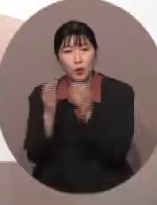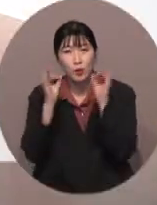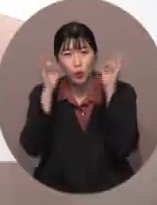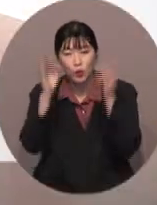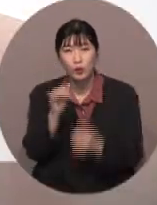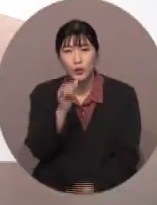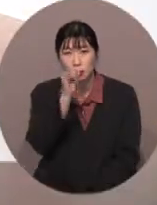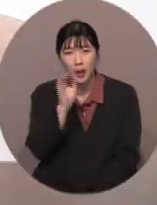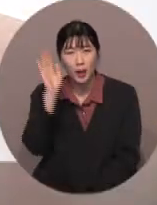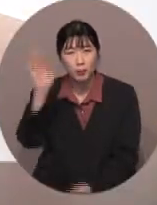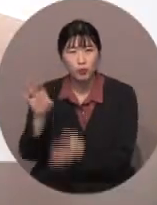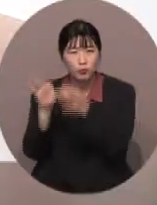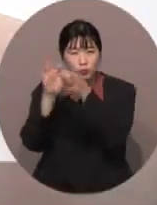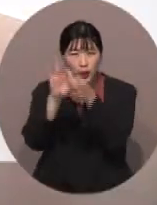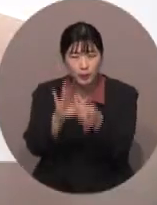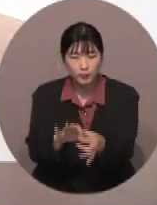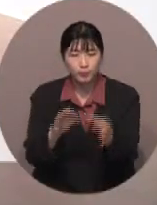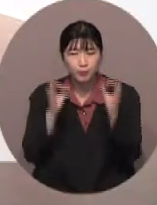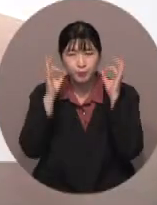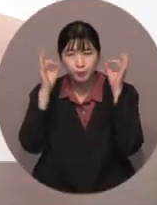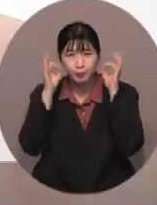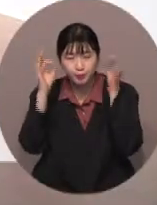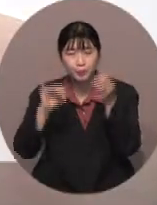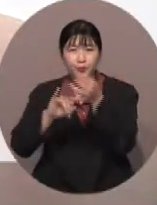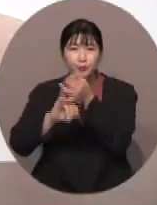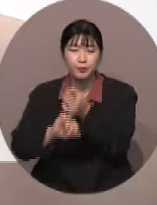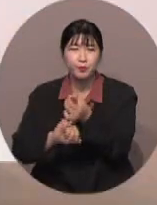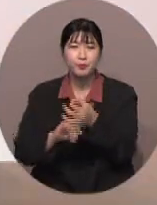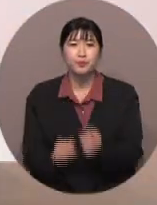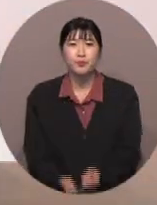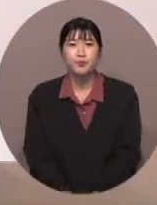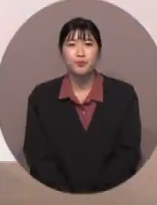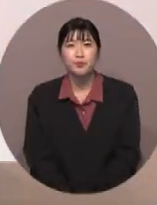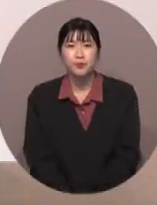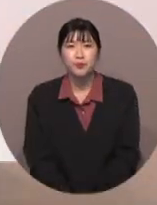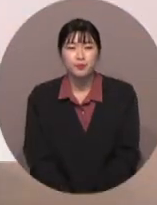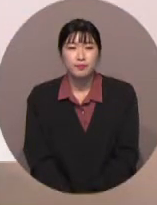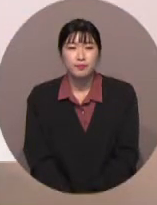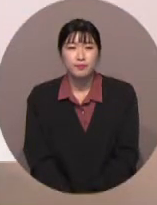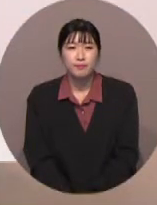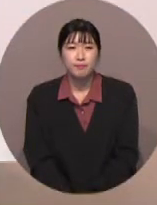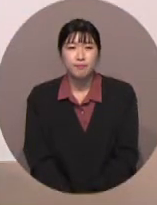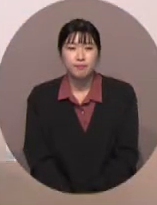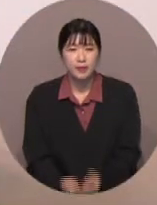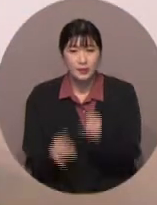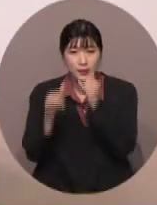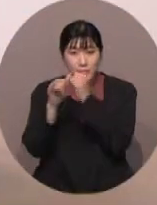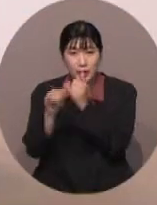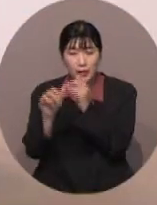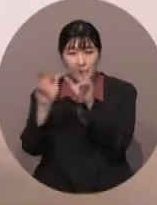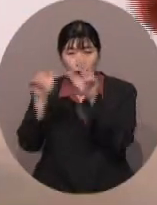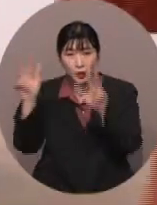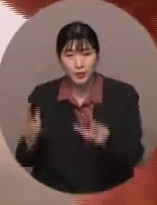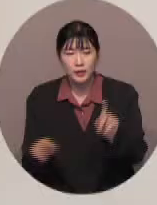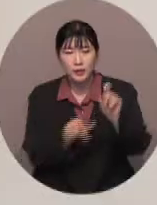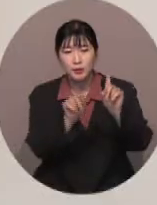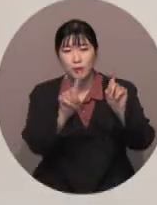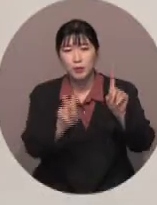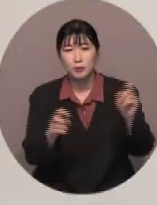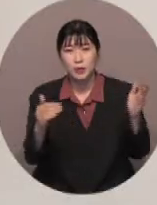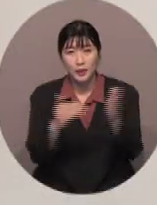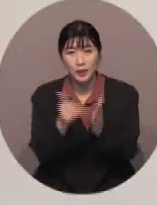대전 mbc 아트앤미디어 대전으로 더 크게 발전시켜 나가겠다고 밝혔습니다 입상작은 오는 22일까지